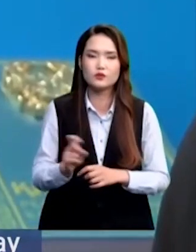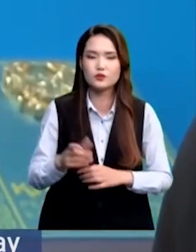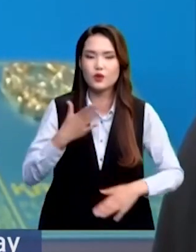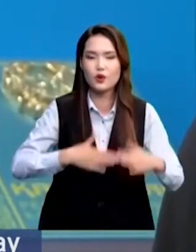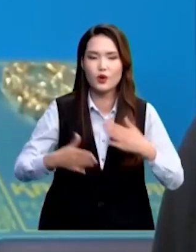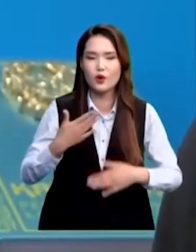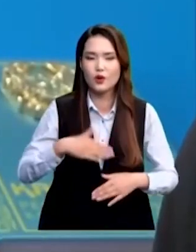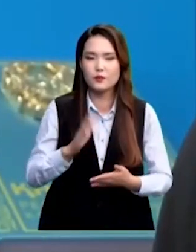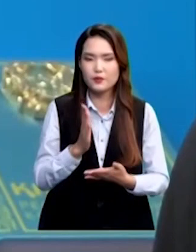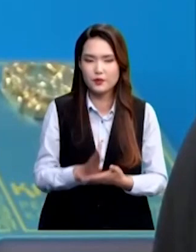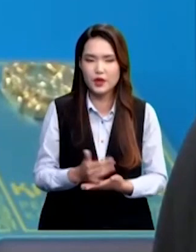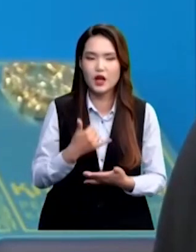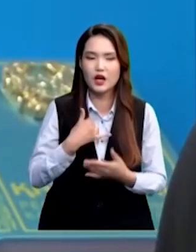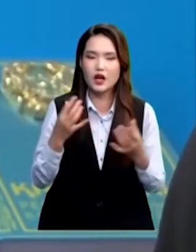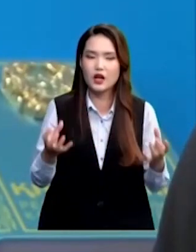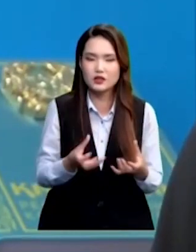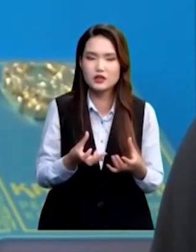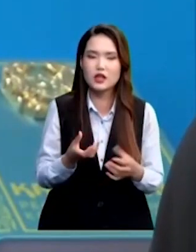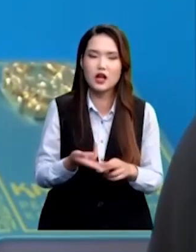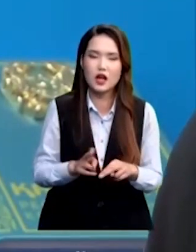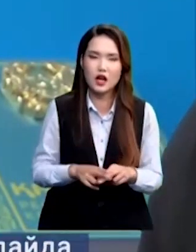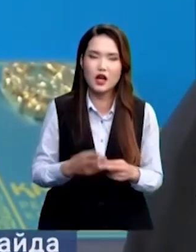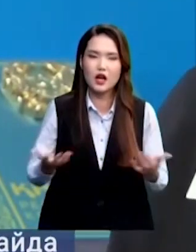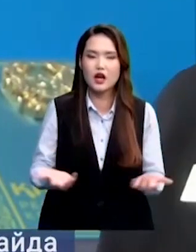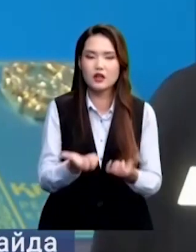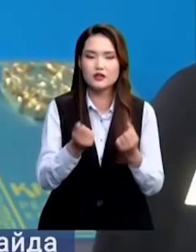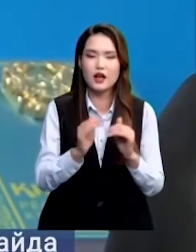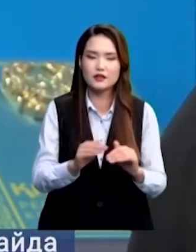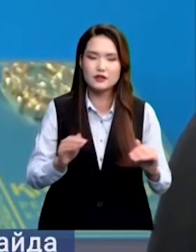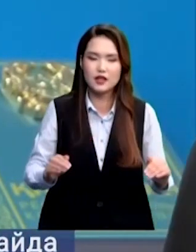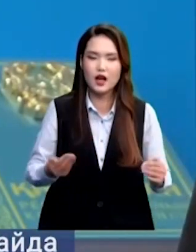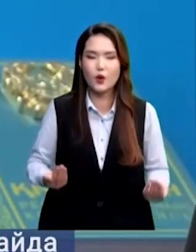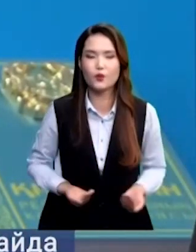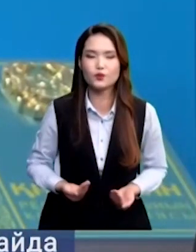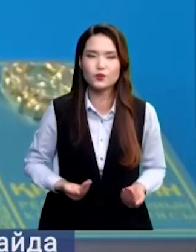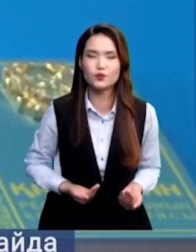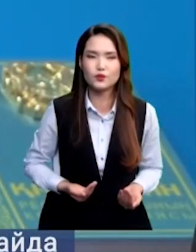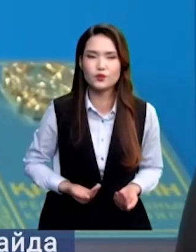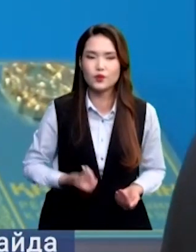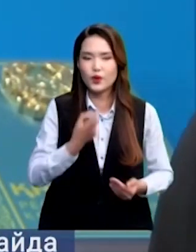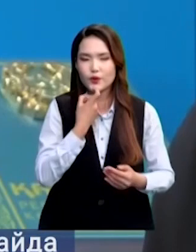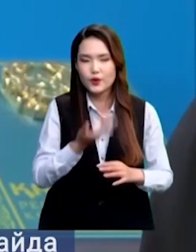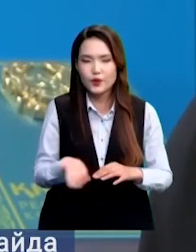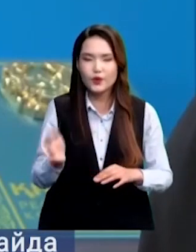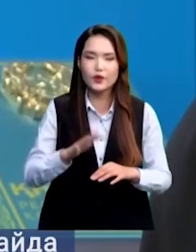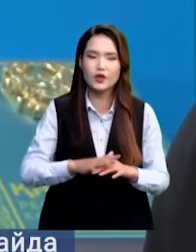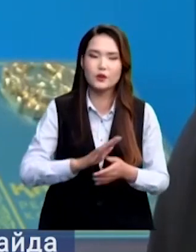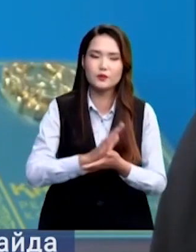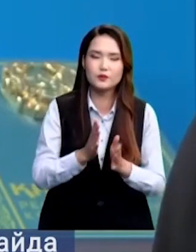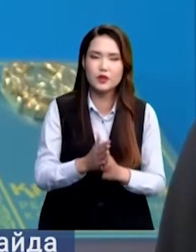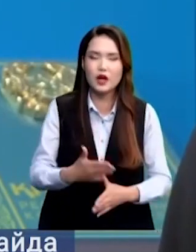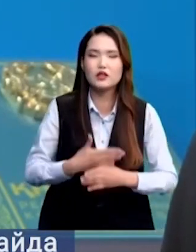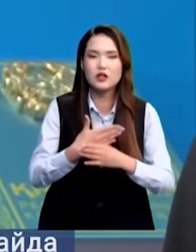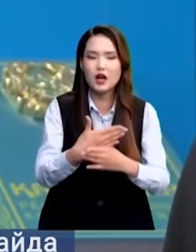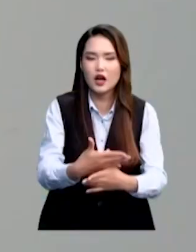детей с отклонениями. Мы очень рады, что поддерживаем и